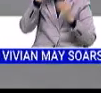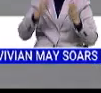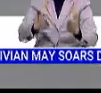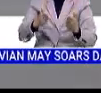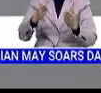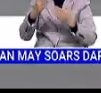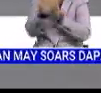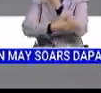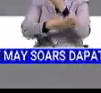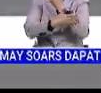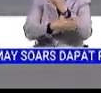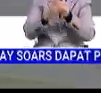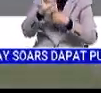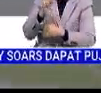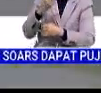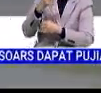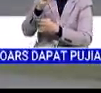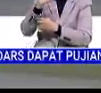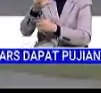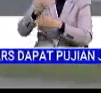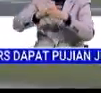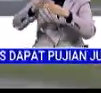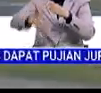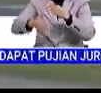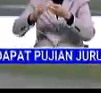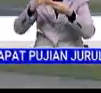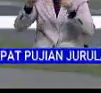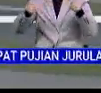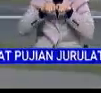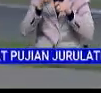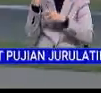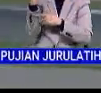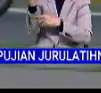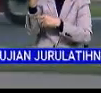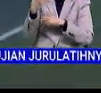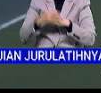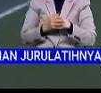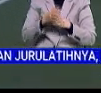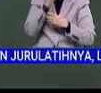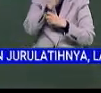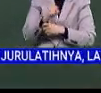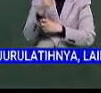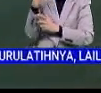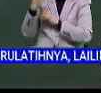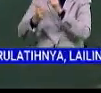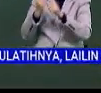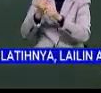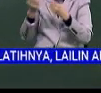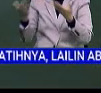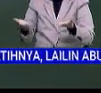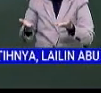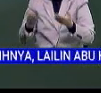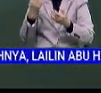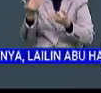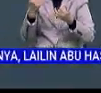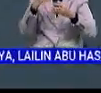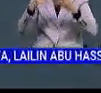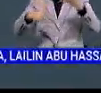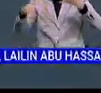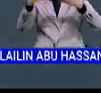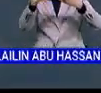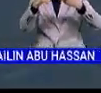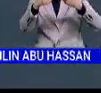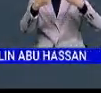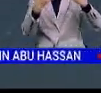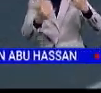Syarul Izwan Syahril, menamatkan perlumbaan di tempat ke-14. Hakim Danish, 14 tahun ketika ini, masih berada di tangga ketiga